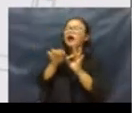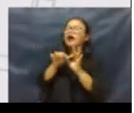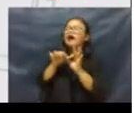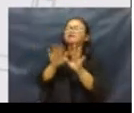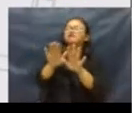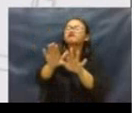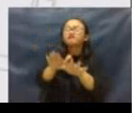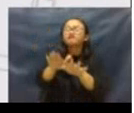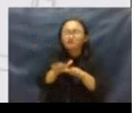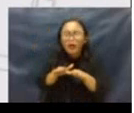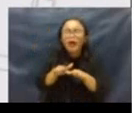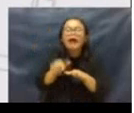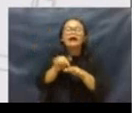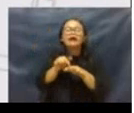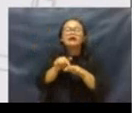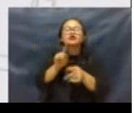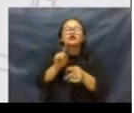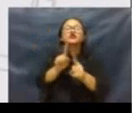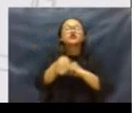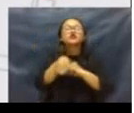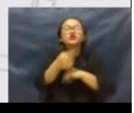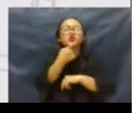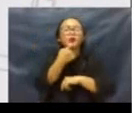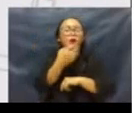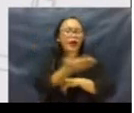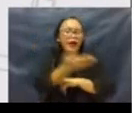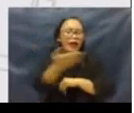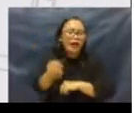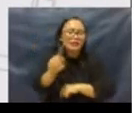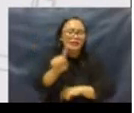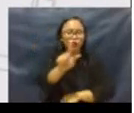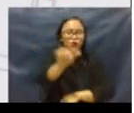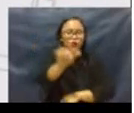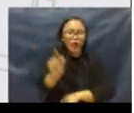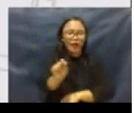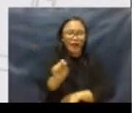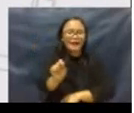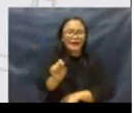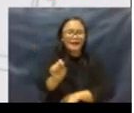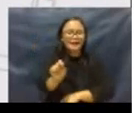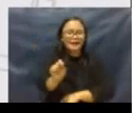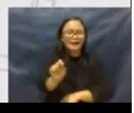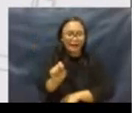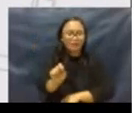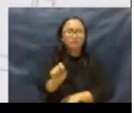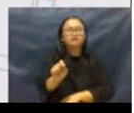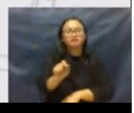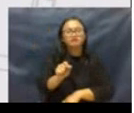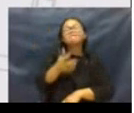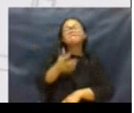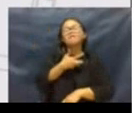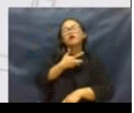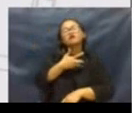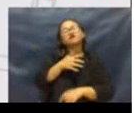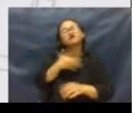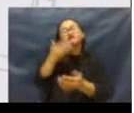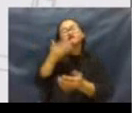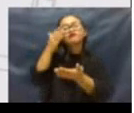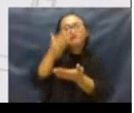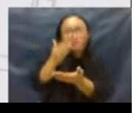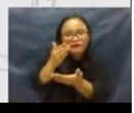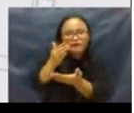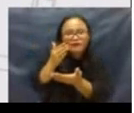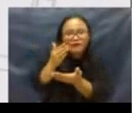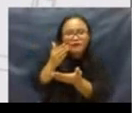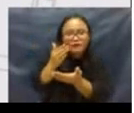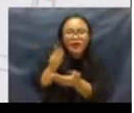depan, coba Bapak dan Ibu praktekkan untuk ngerem setiap kali Bapak dan Ibu mengambil keputusan terhadap sebuah informasi